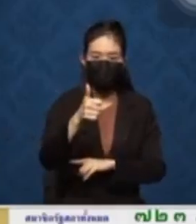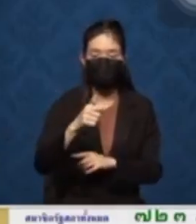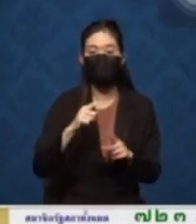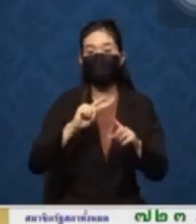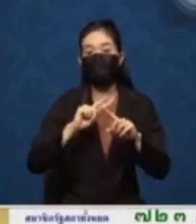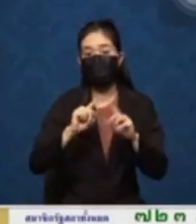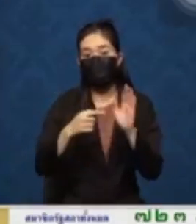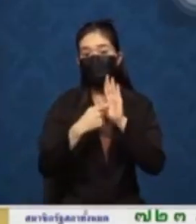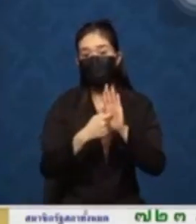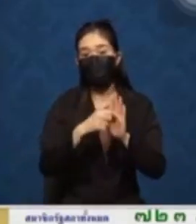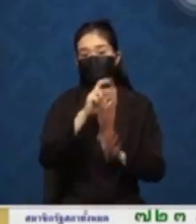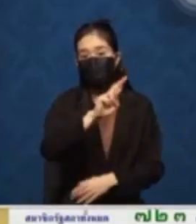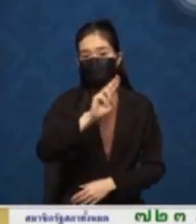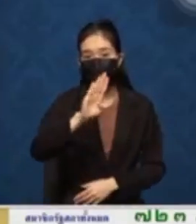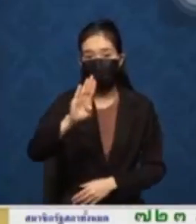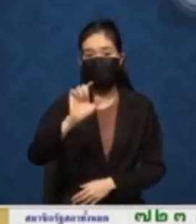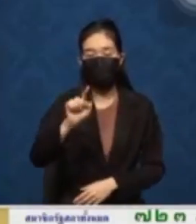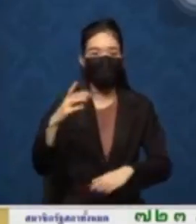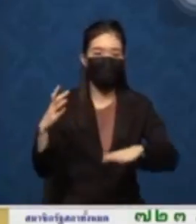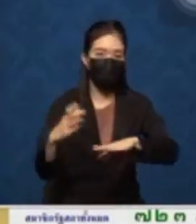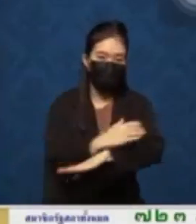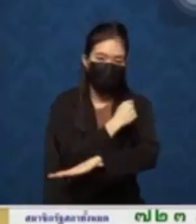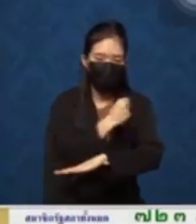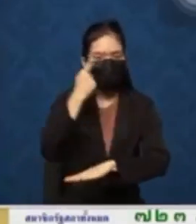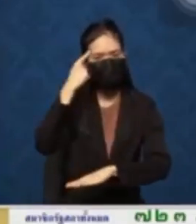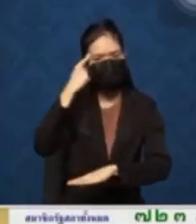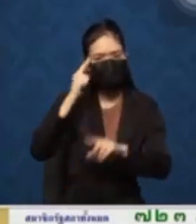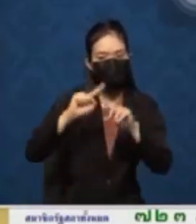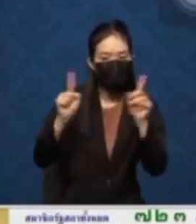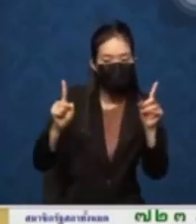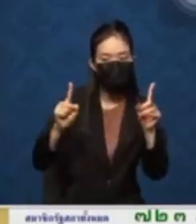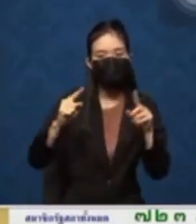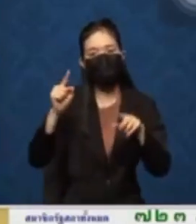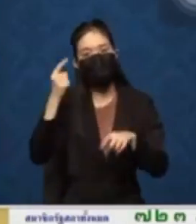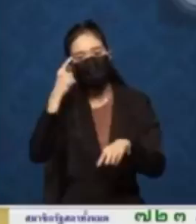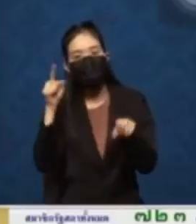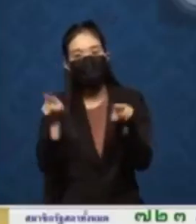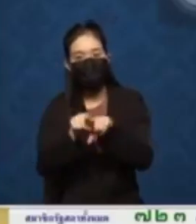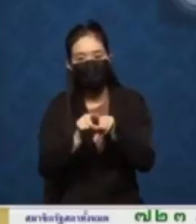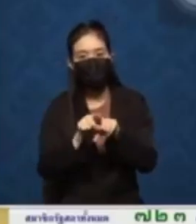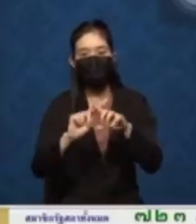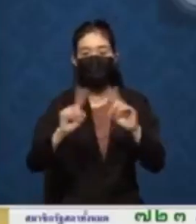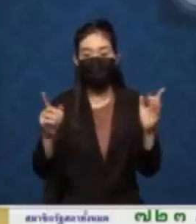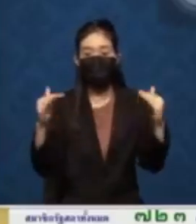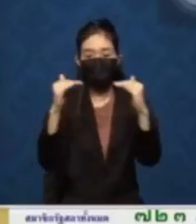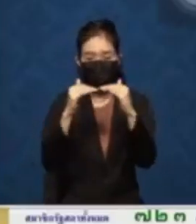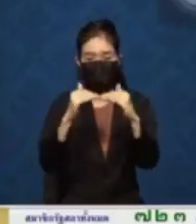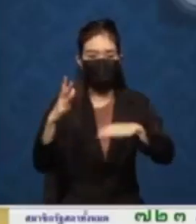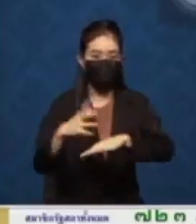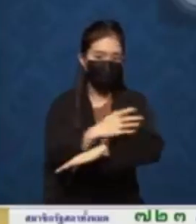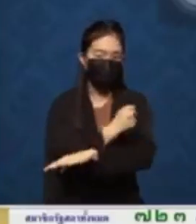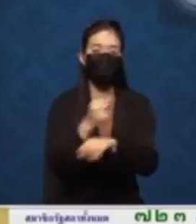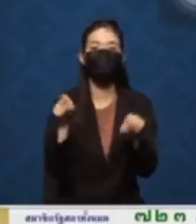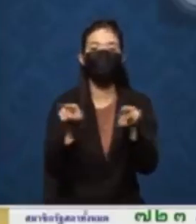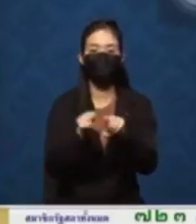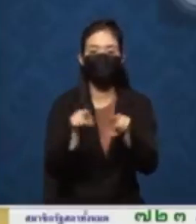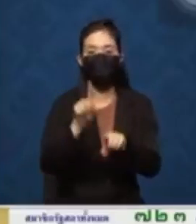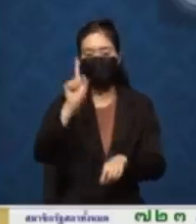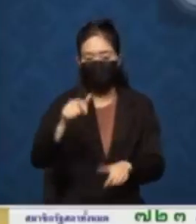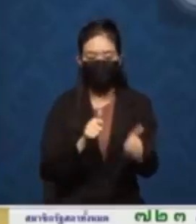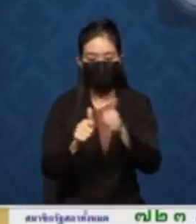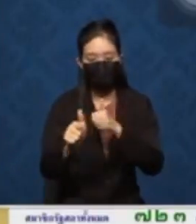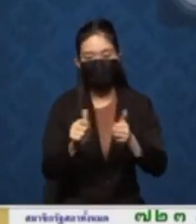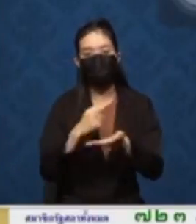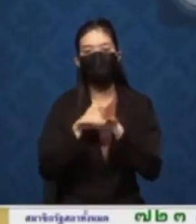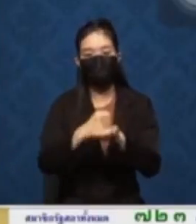ลางนะครับที่ทุกพรรคการเมืองไม่ว่าจะฝักใฝ่อุดมการณ์ทางการเมืองแบบไหนก็มีโอกาสเท่าเทียมกันในการแข่งขันเพื่อเอาชนะใจประชาชนและเข้ามาบริห